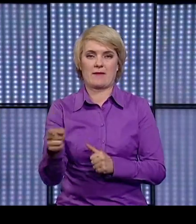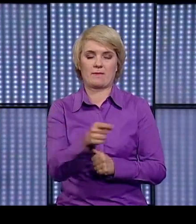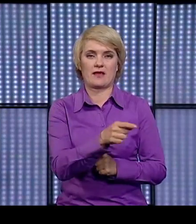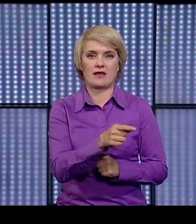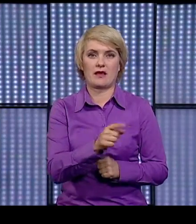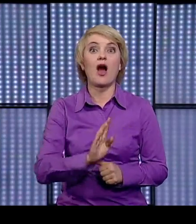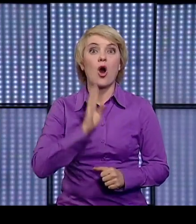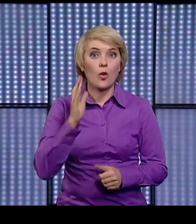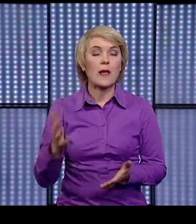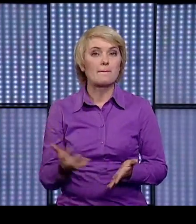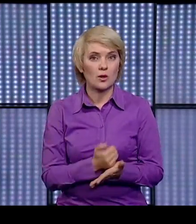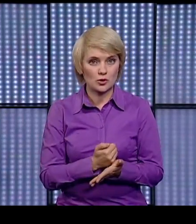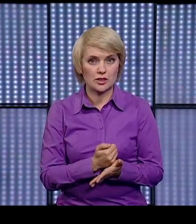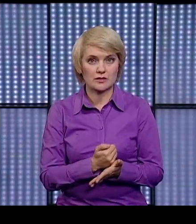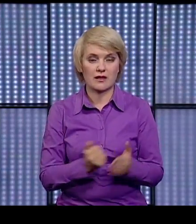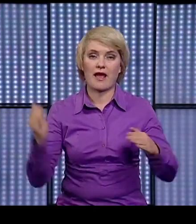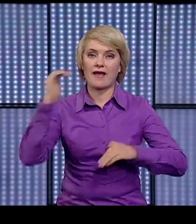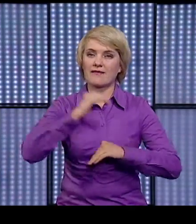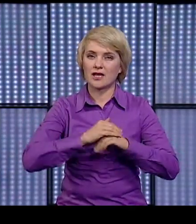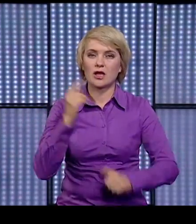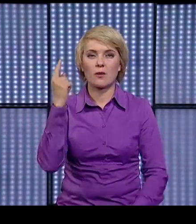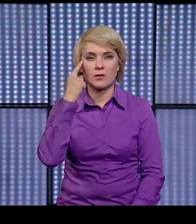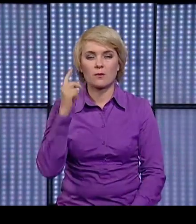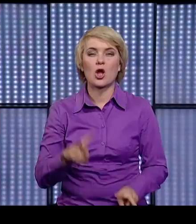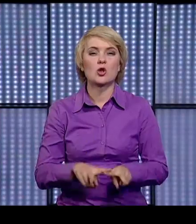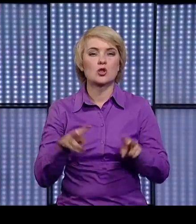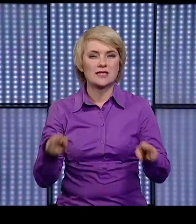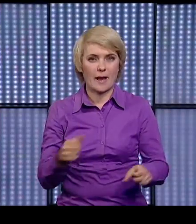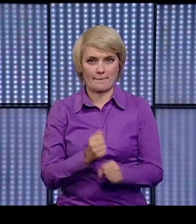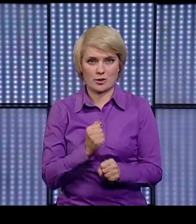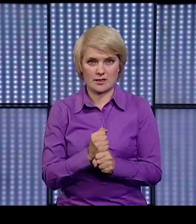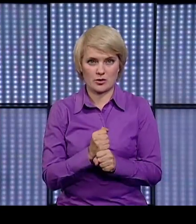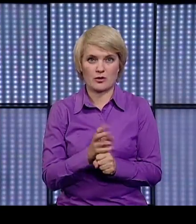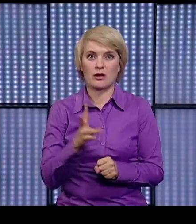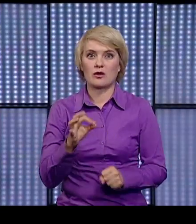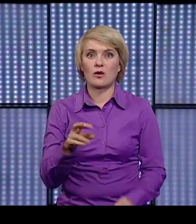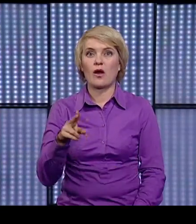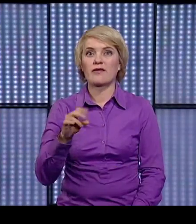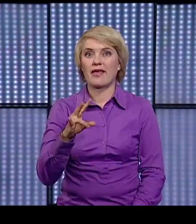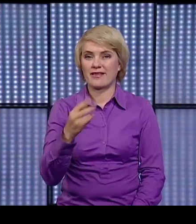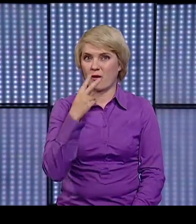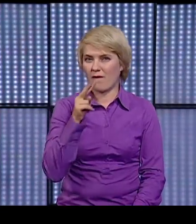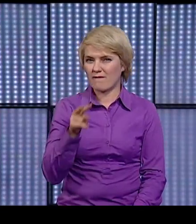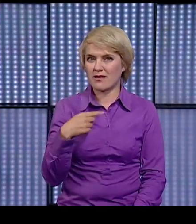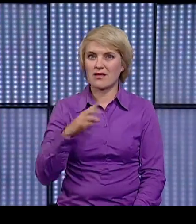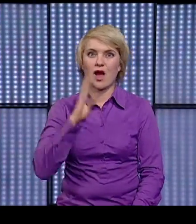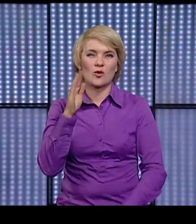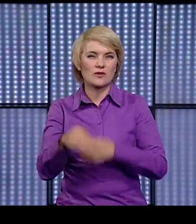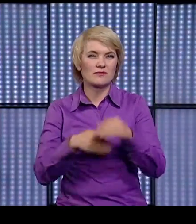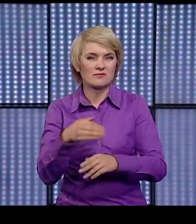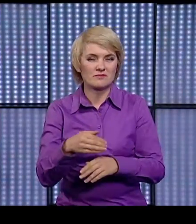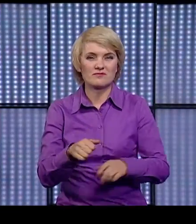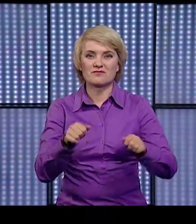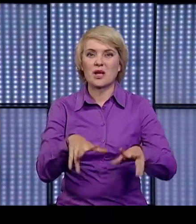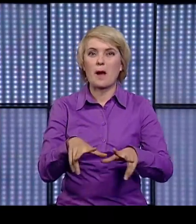Утром получилось так. Вечером думал, то же самое сделаю. Но Денис, видимо, заметил, как я утром плыл. И